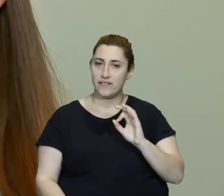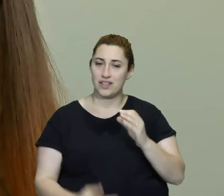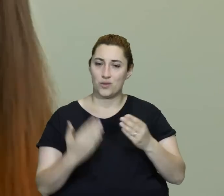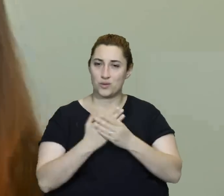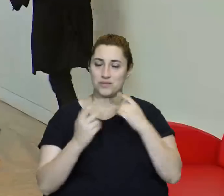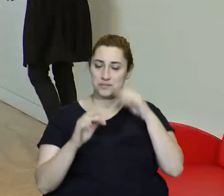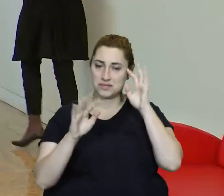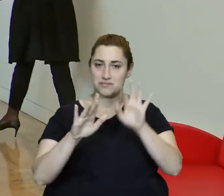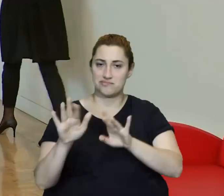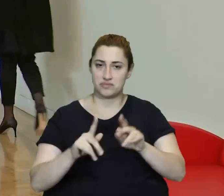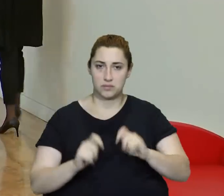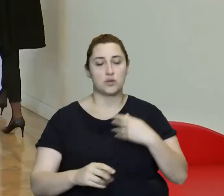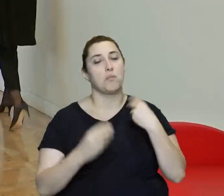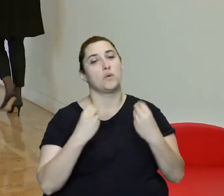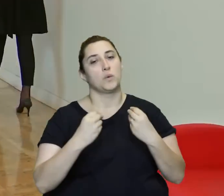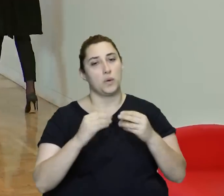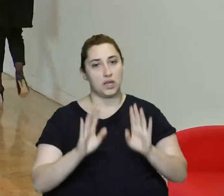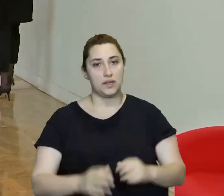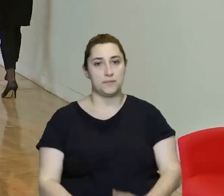dokümanları sisteme ekleyeceğim. Çok güzel.